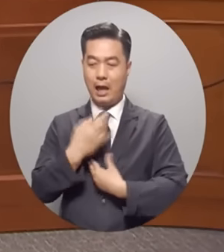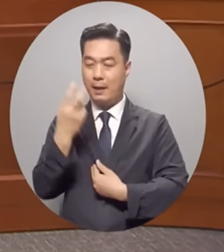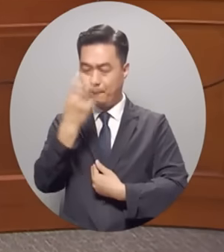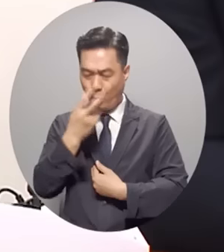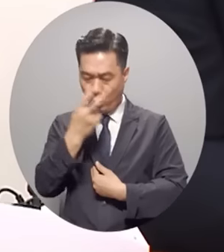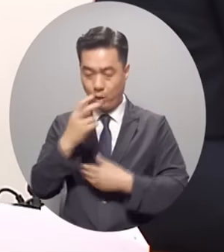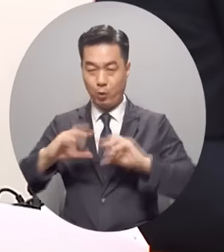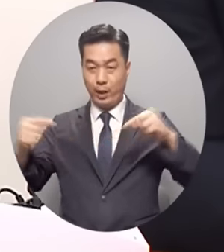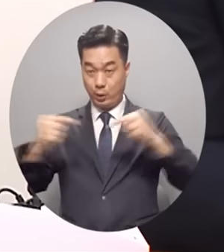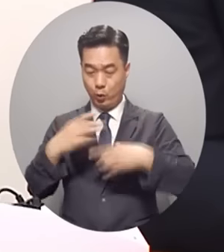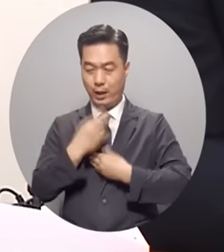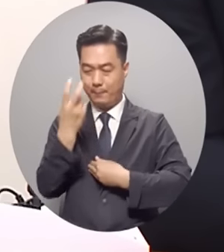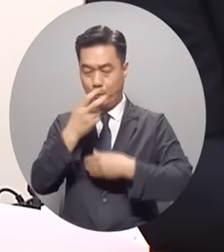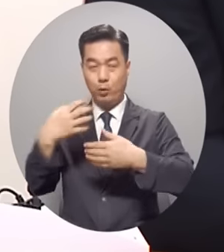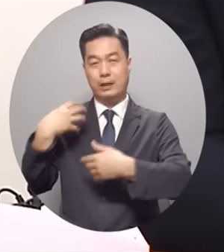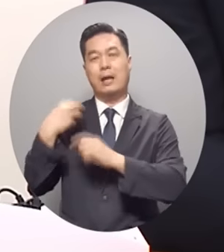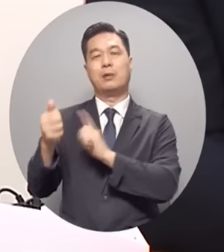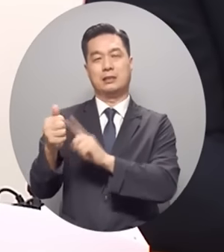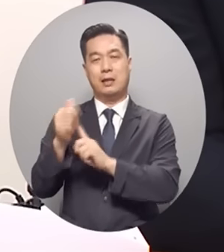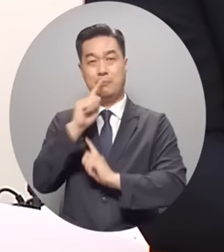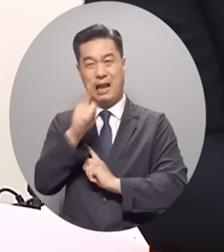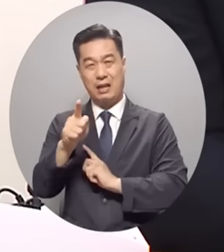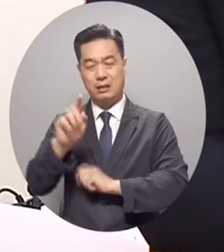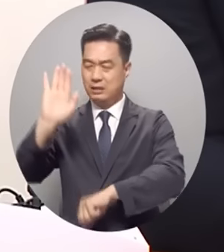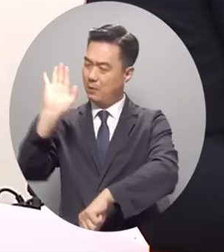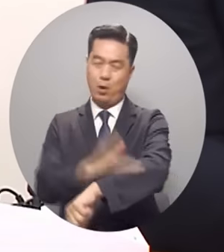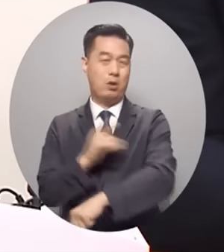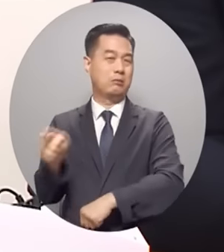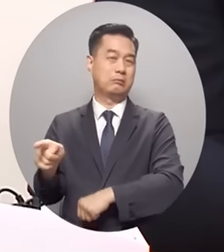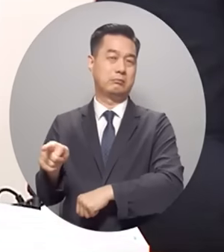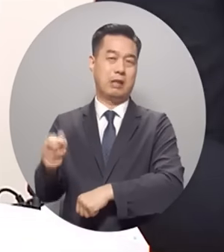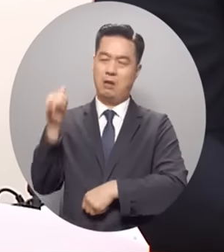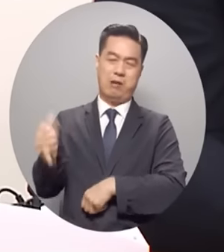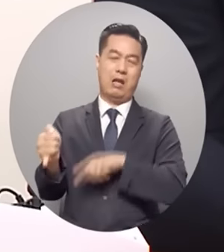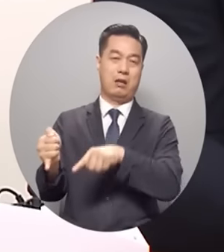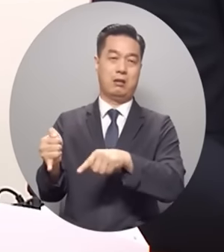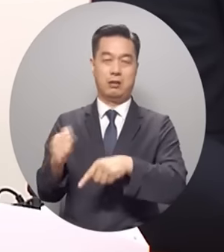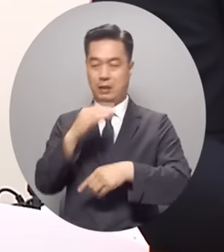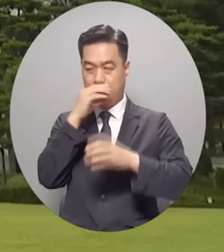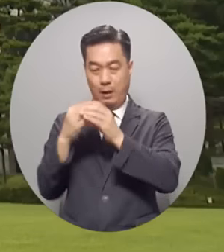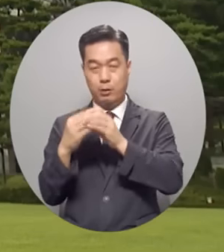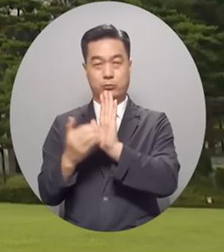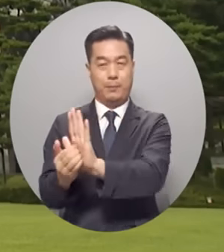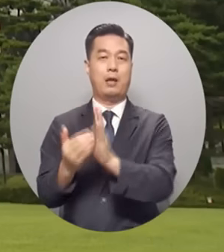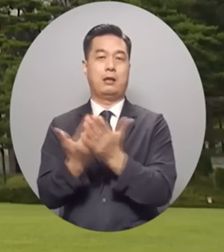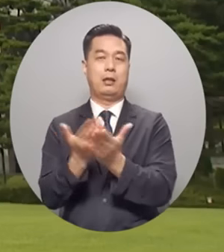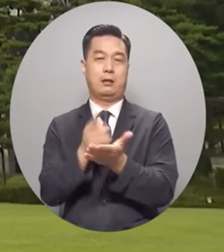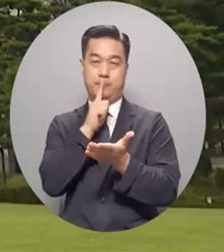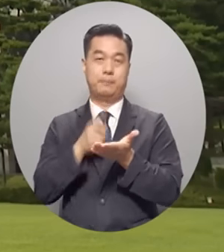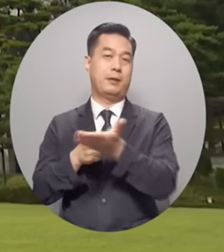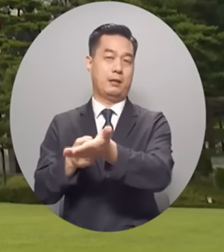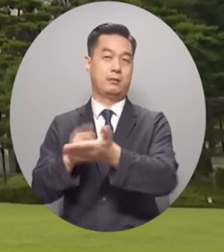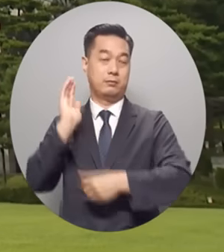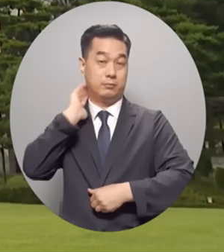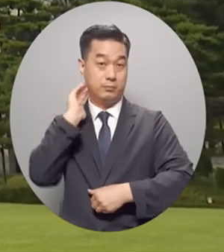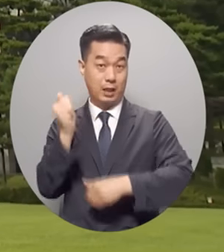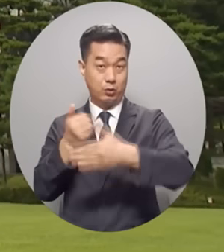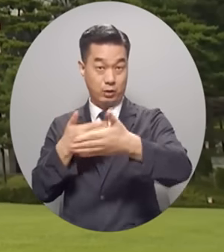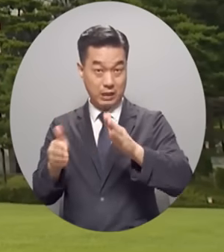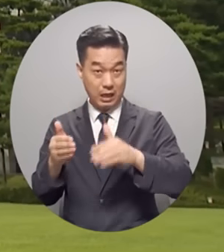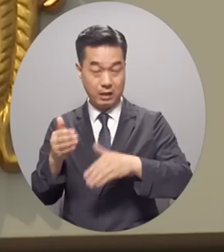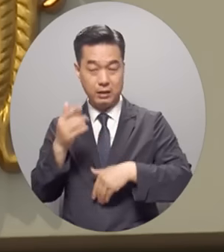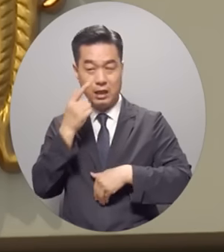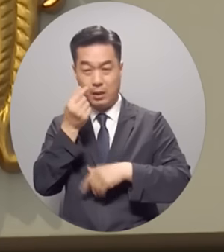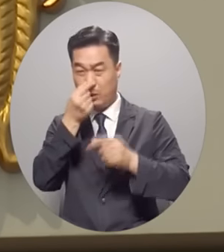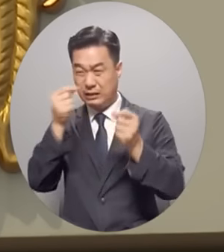발언으로는 완전 실격 수준이라며 대통령실의 엄중한 조치를 요구했습니다 대통령실은 친일 프레임을